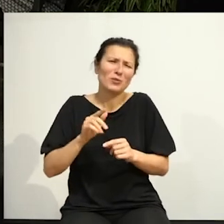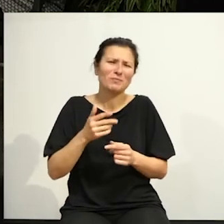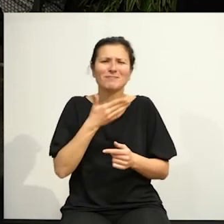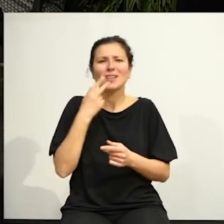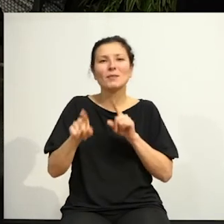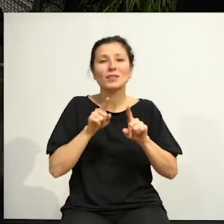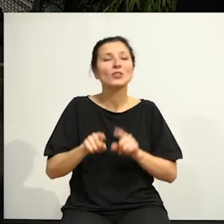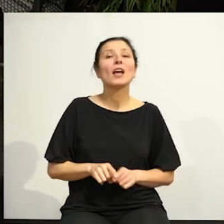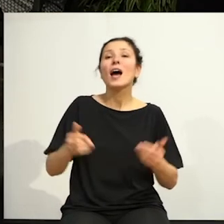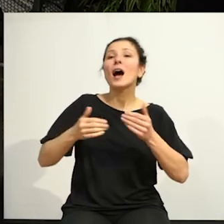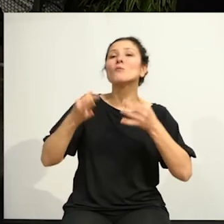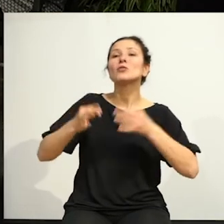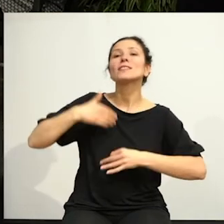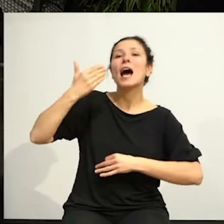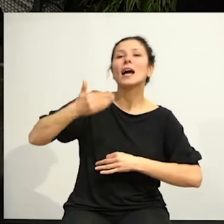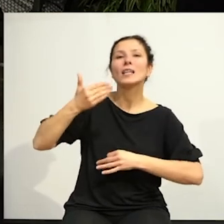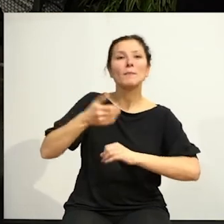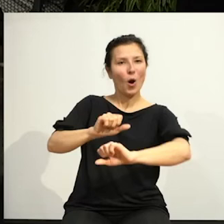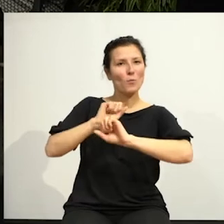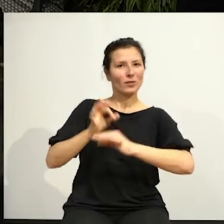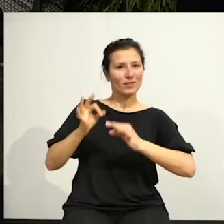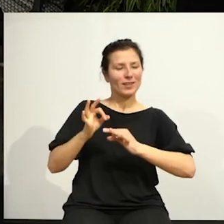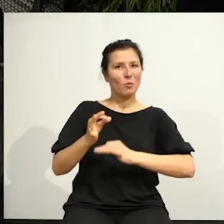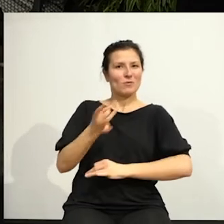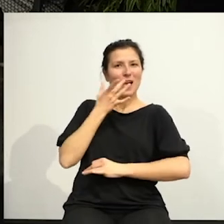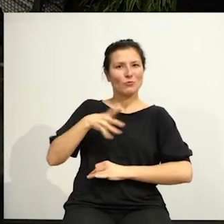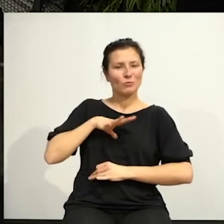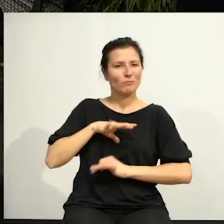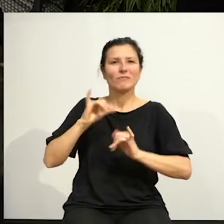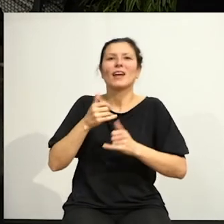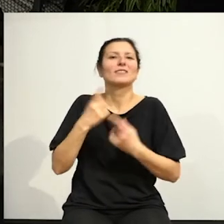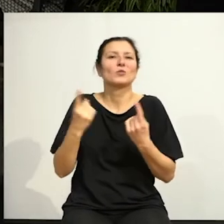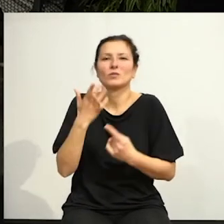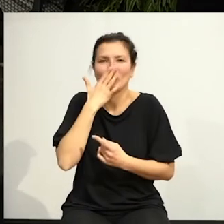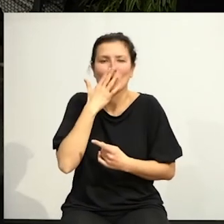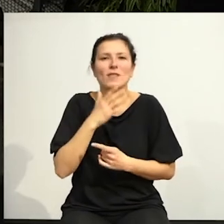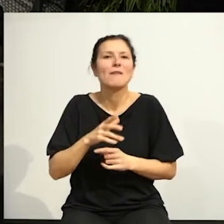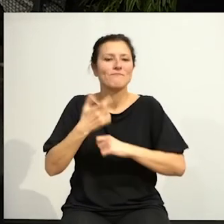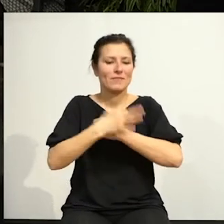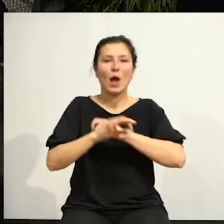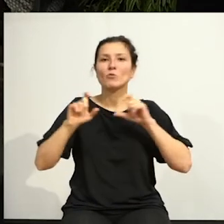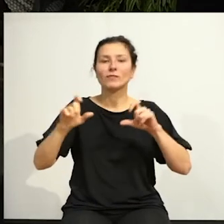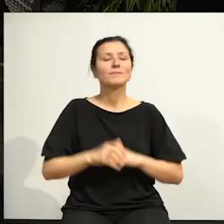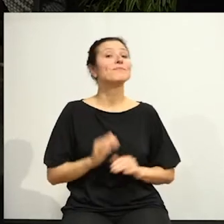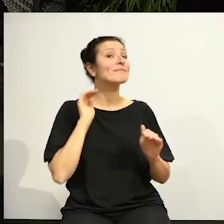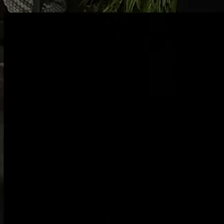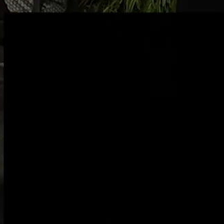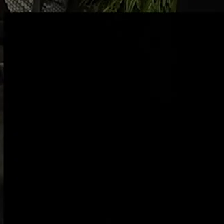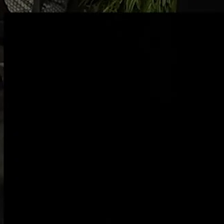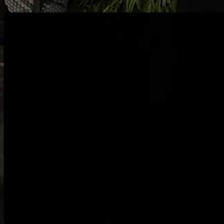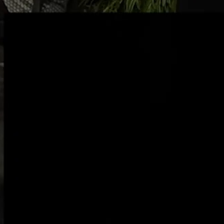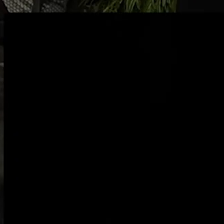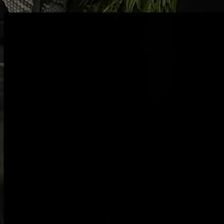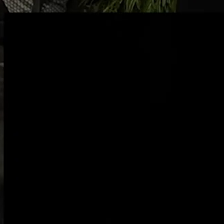Akademia się obroni teraz przed tymi zarzutami sformułowanymi. Jak to jest na Akademii? No, na szczęście to trochę nie